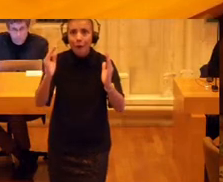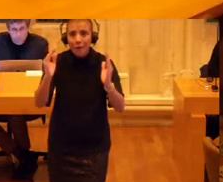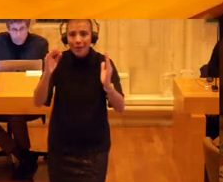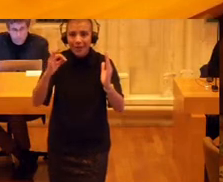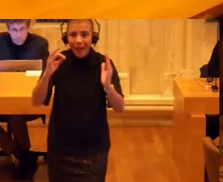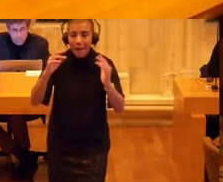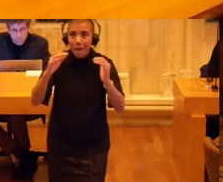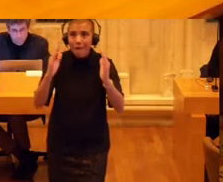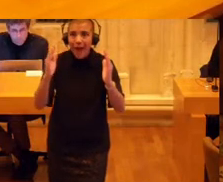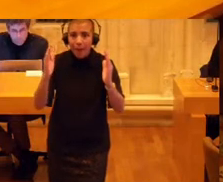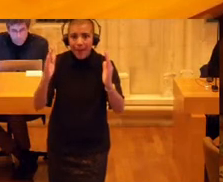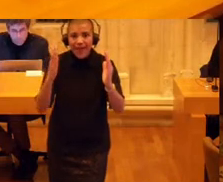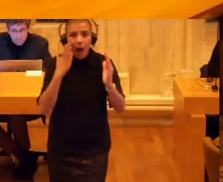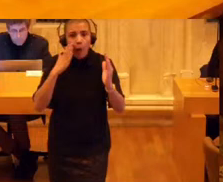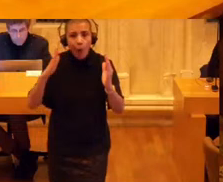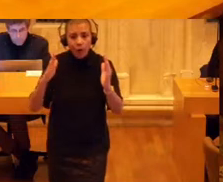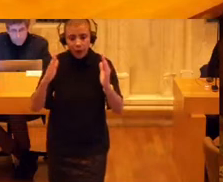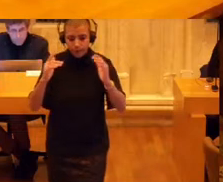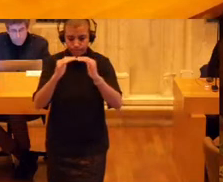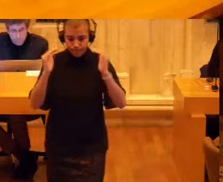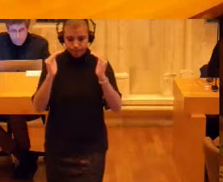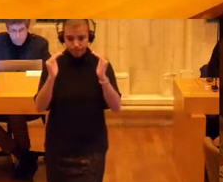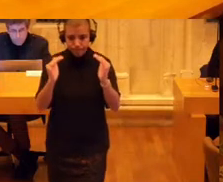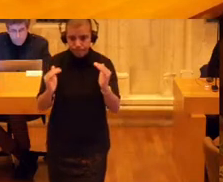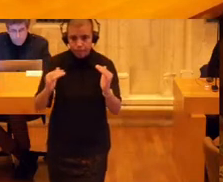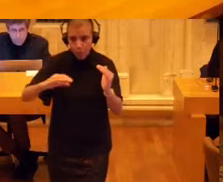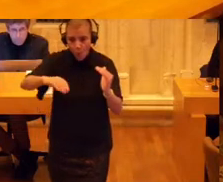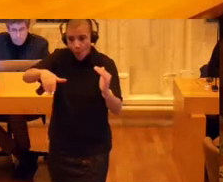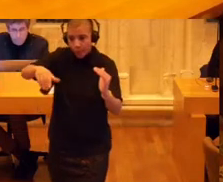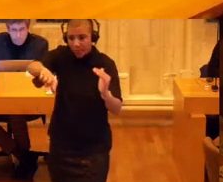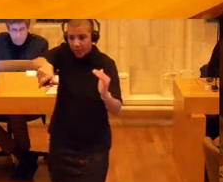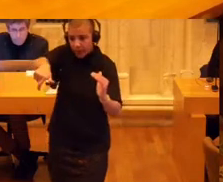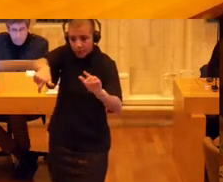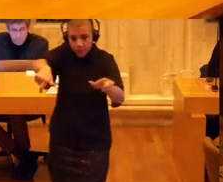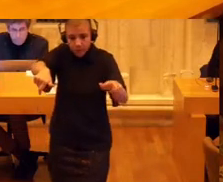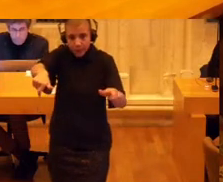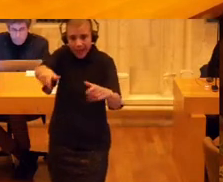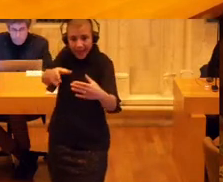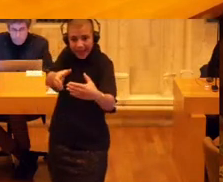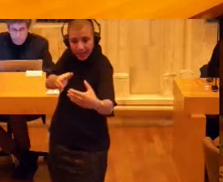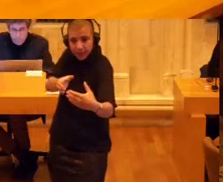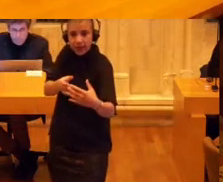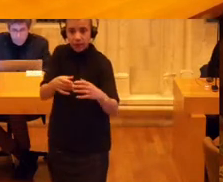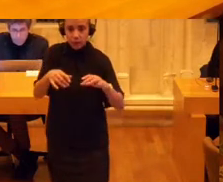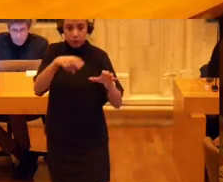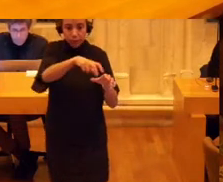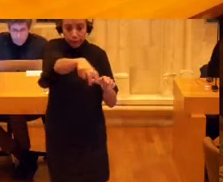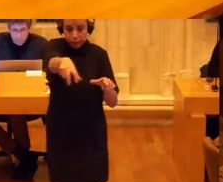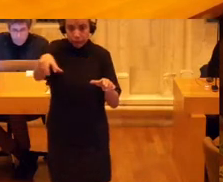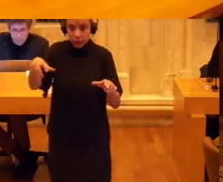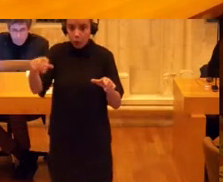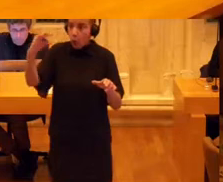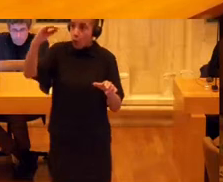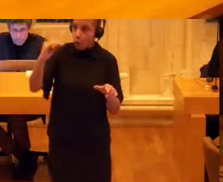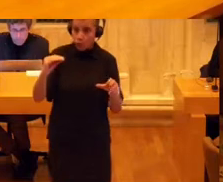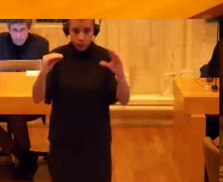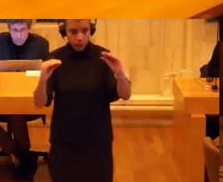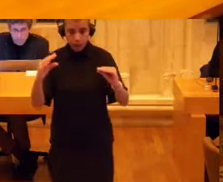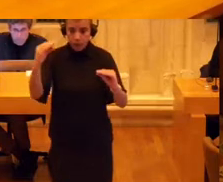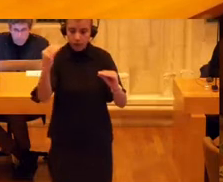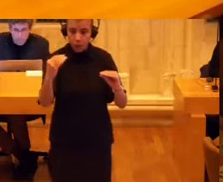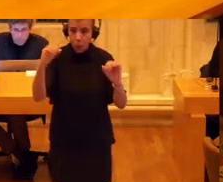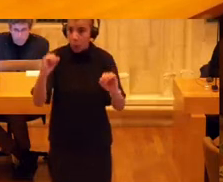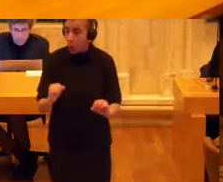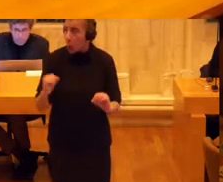être dévolu à une action et un projet culturel. Je voulais savoir s'il y avait des projets dans ce genre. Ce serait aussi peut-être